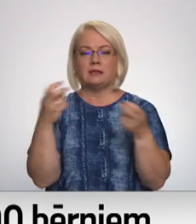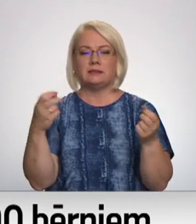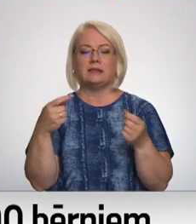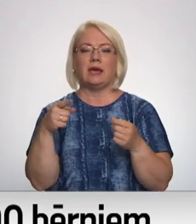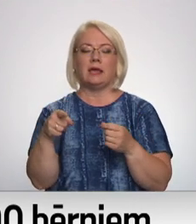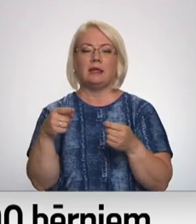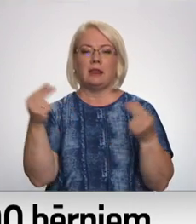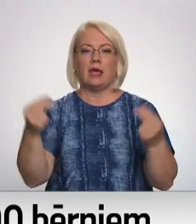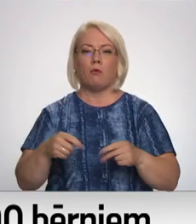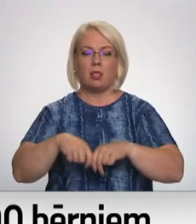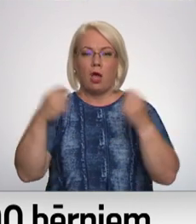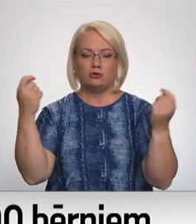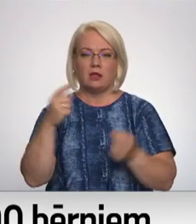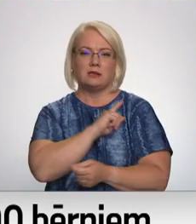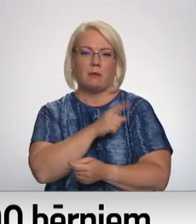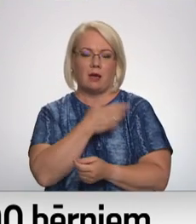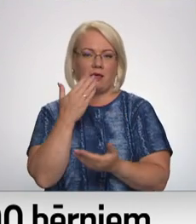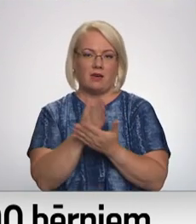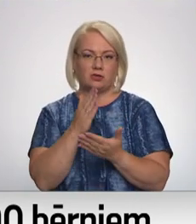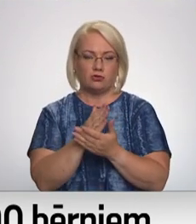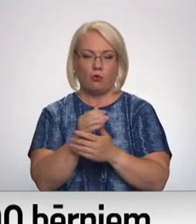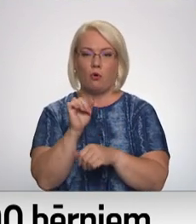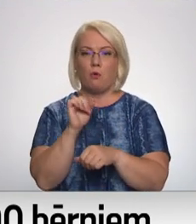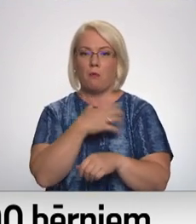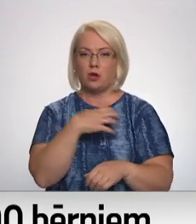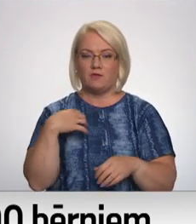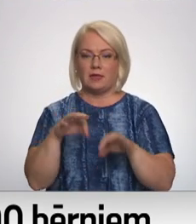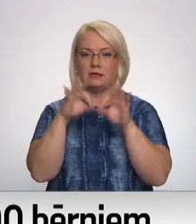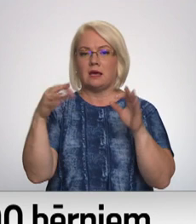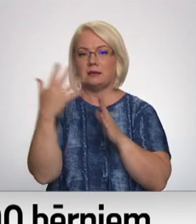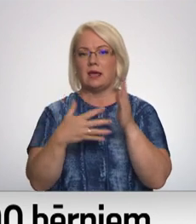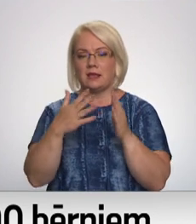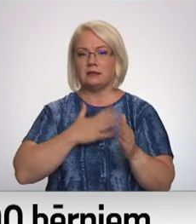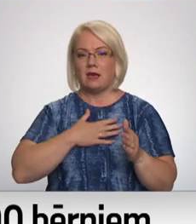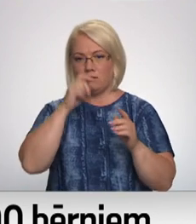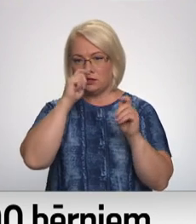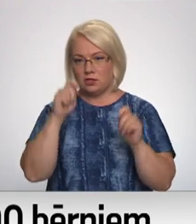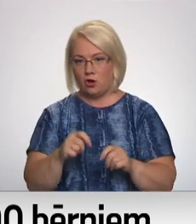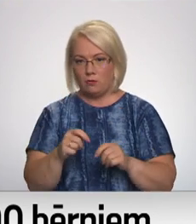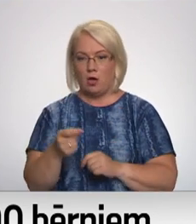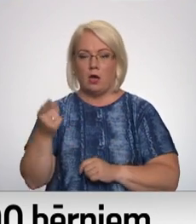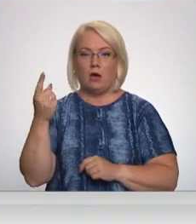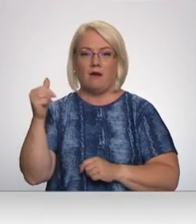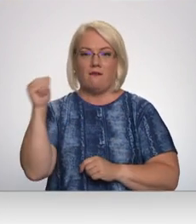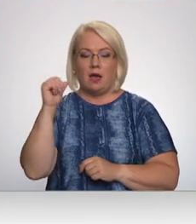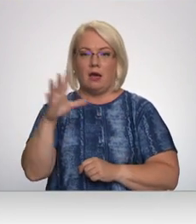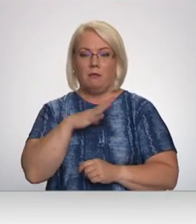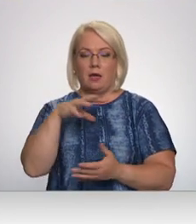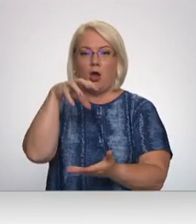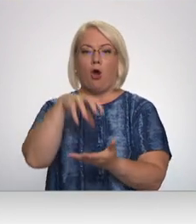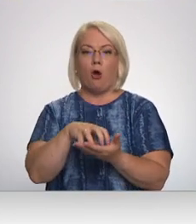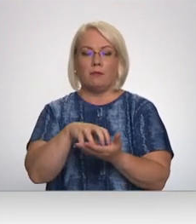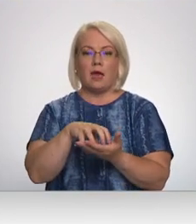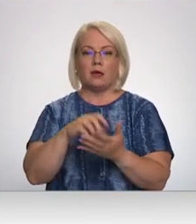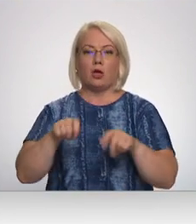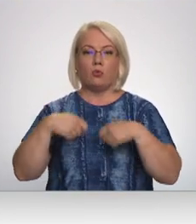spēkā nēsošu. Arī pašvaldība sāks aprēķināt savus zaudējumus. Šobrīd vakar mums bija paredzēta objekta nodošana